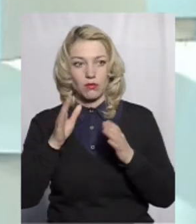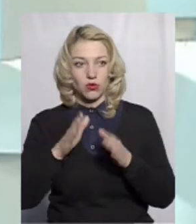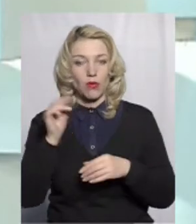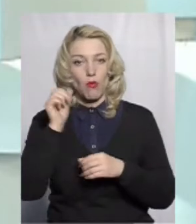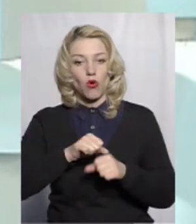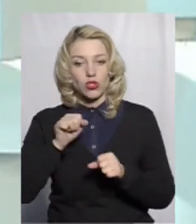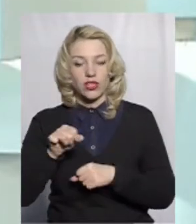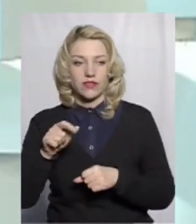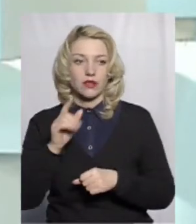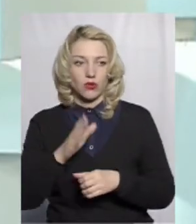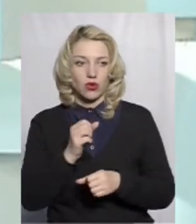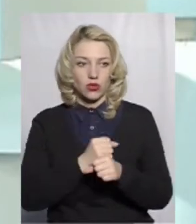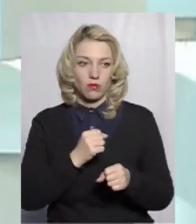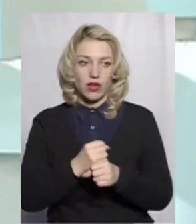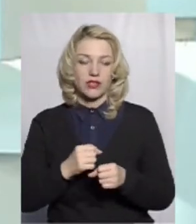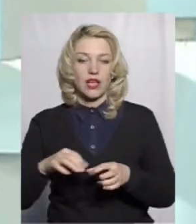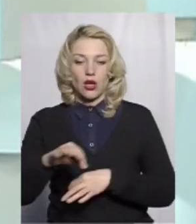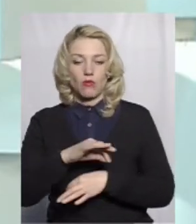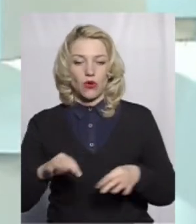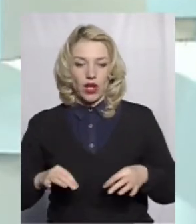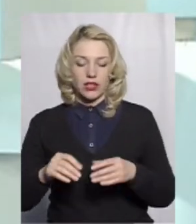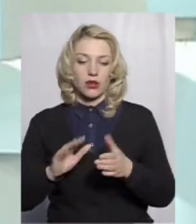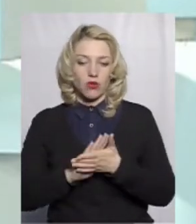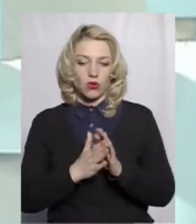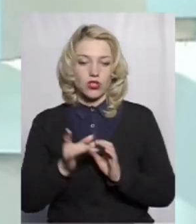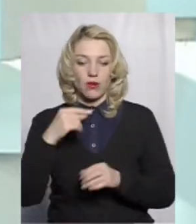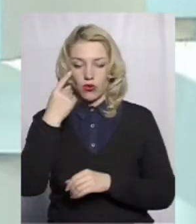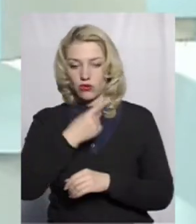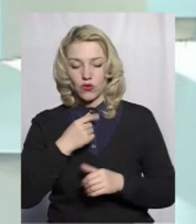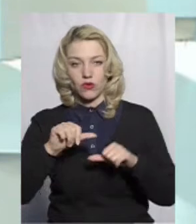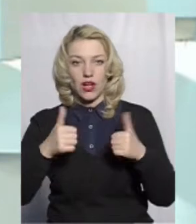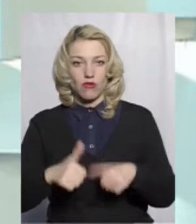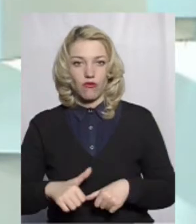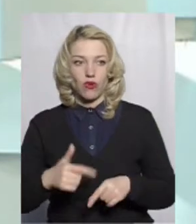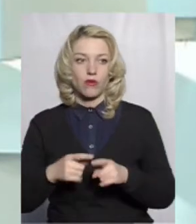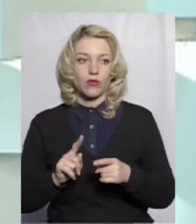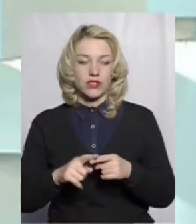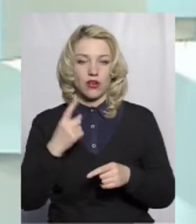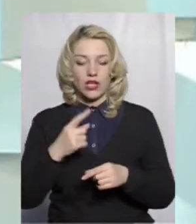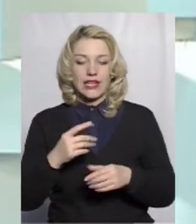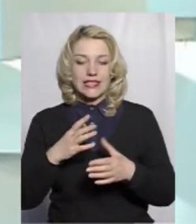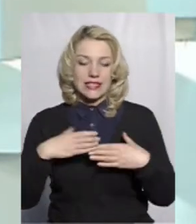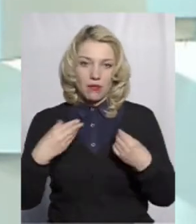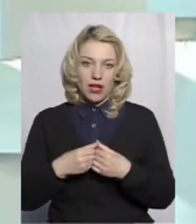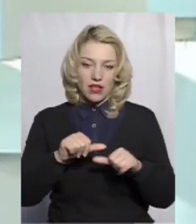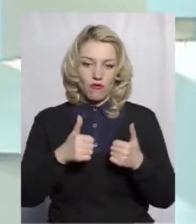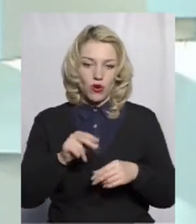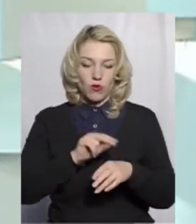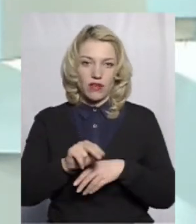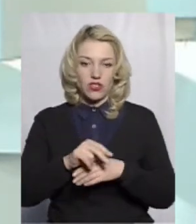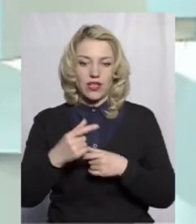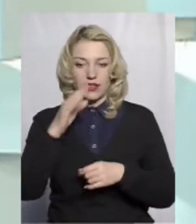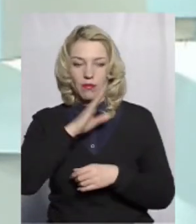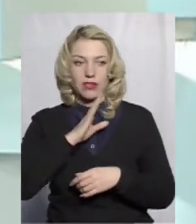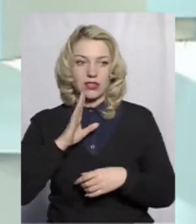і розробляється вже проект положення про індивідуальну форму навчання, це один із видів. Це сімейна форма навчання, де батьки дійсно, якщо